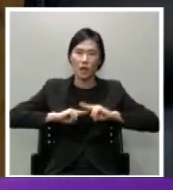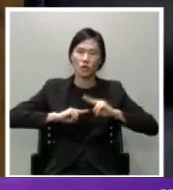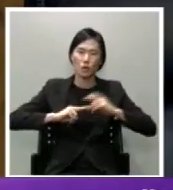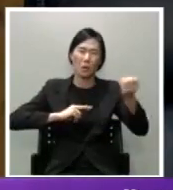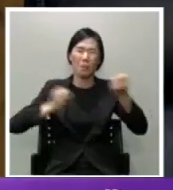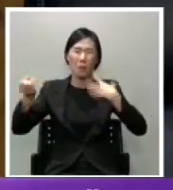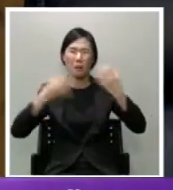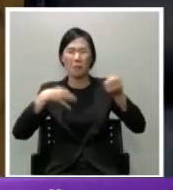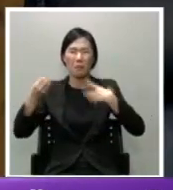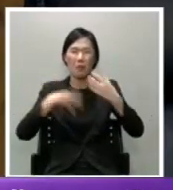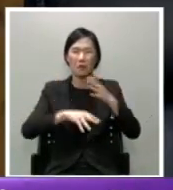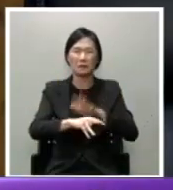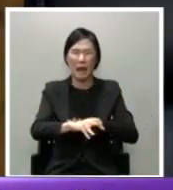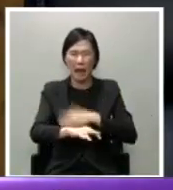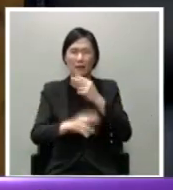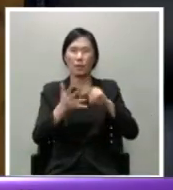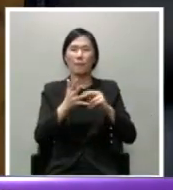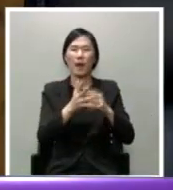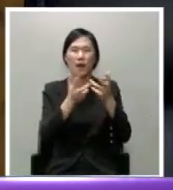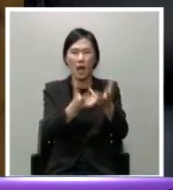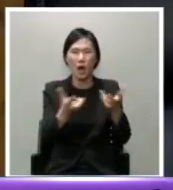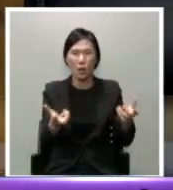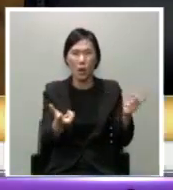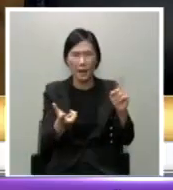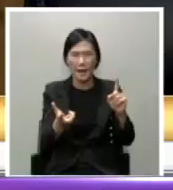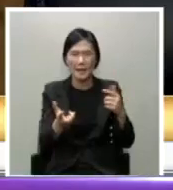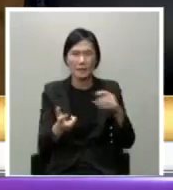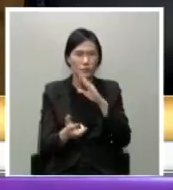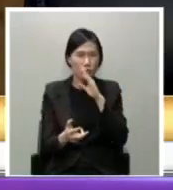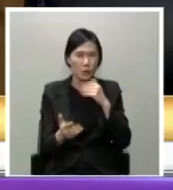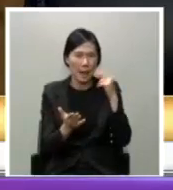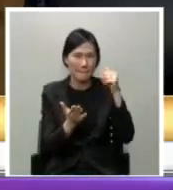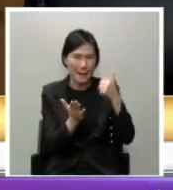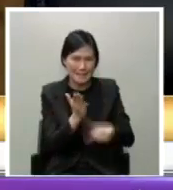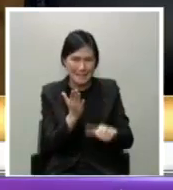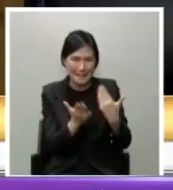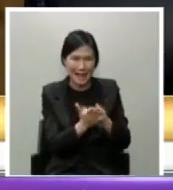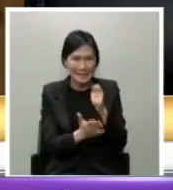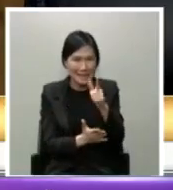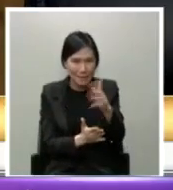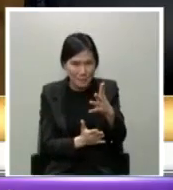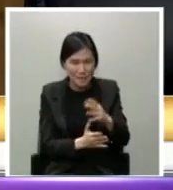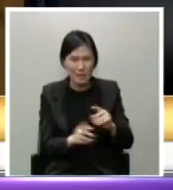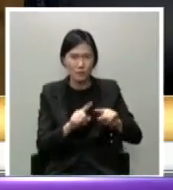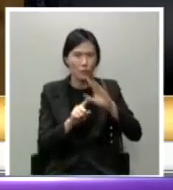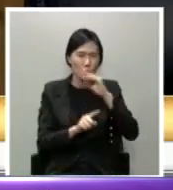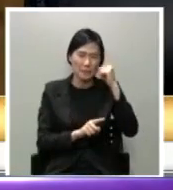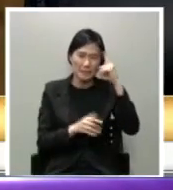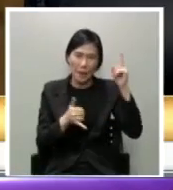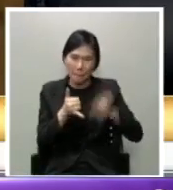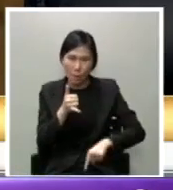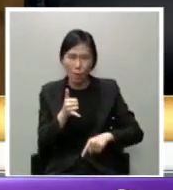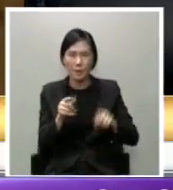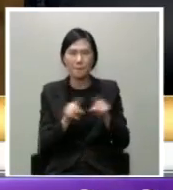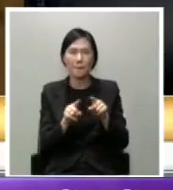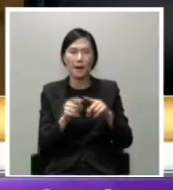แล้วครับว่าเอาของหนีภาษีไม่ยอมเสียภาษีถ้าหากมันต้องมีโทษเท่ากับ